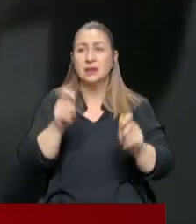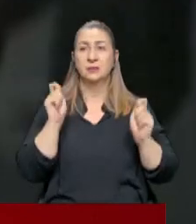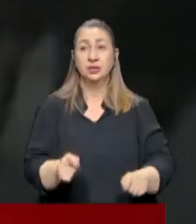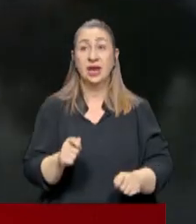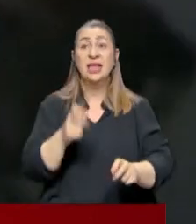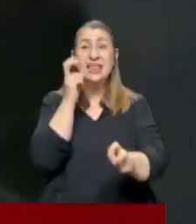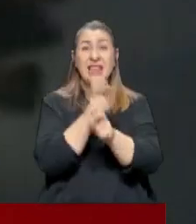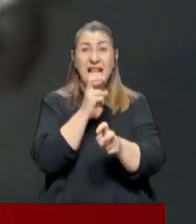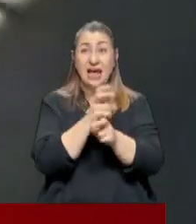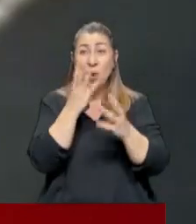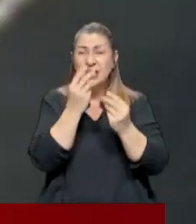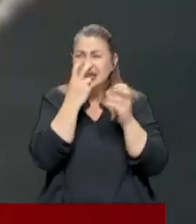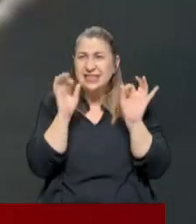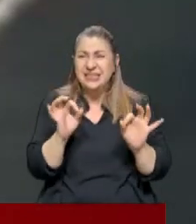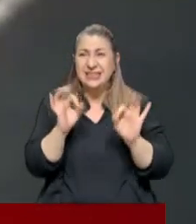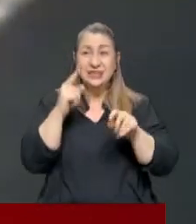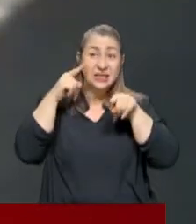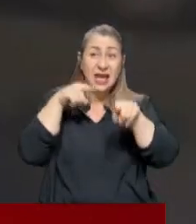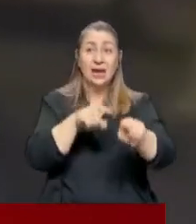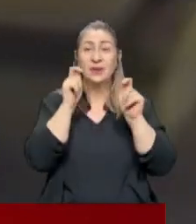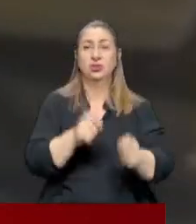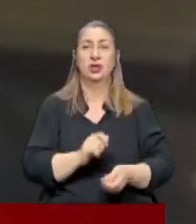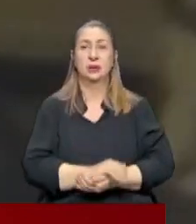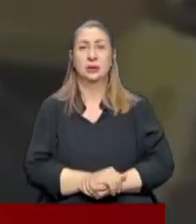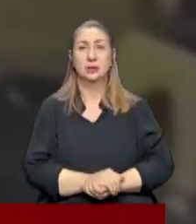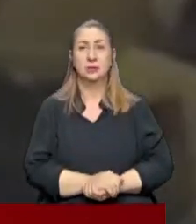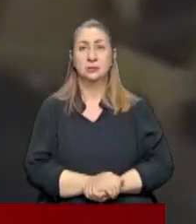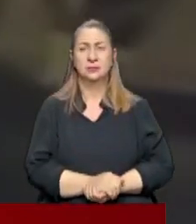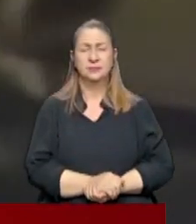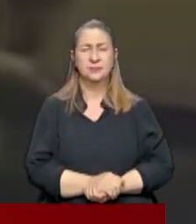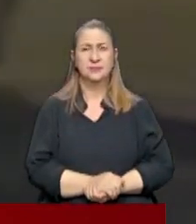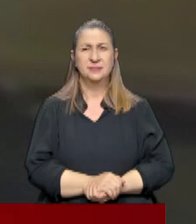uygulanacak, riskli vakalar titizlikle takip edilecek.